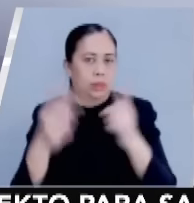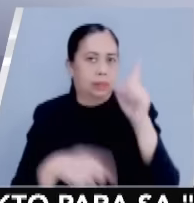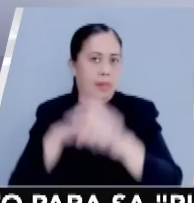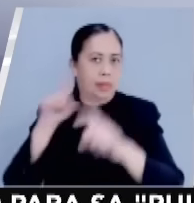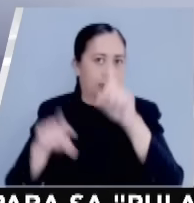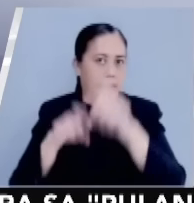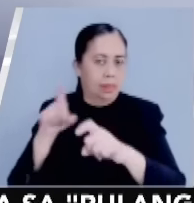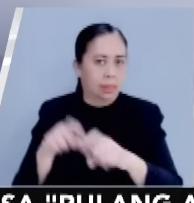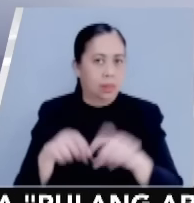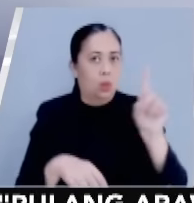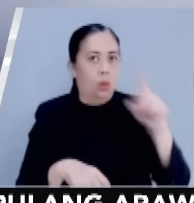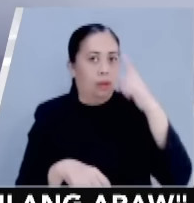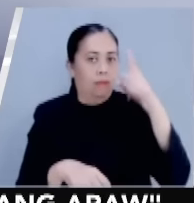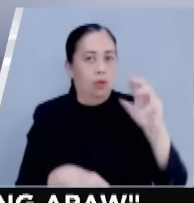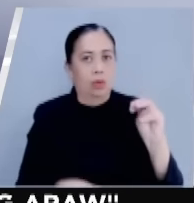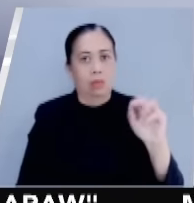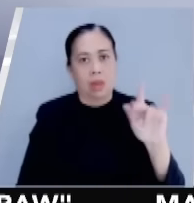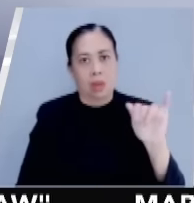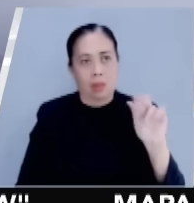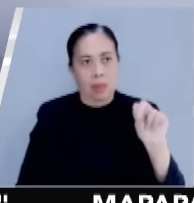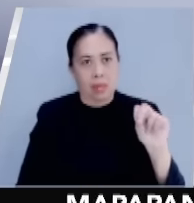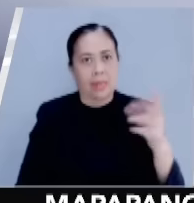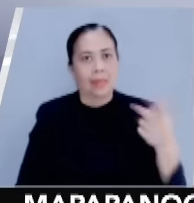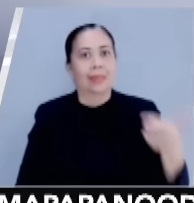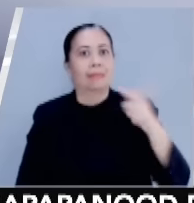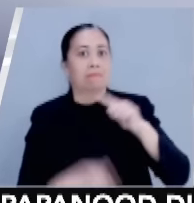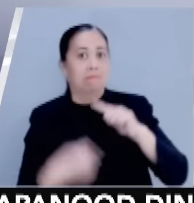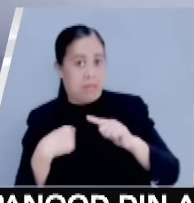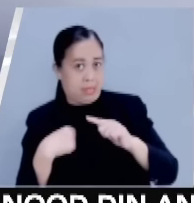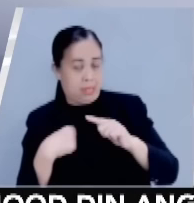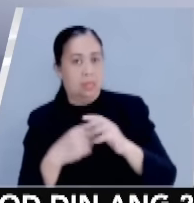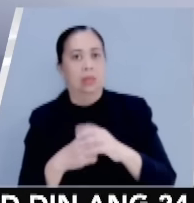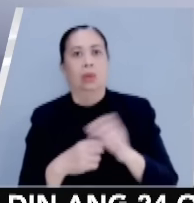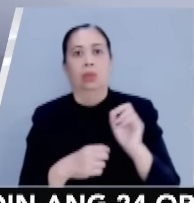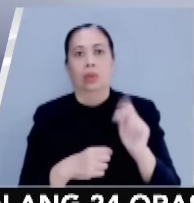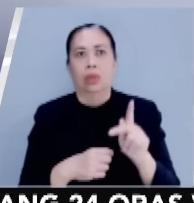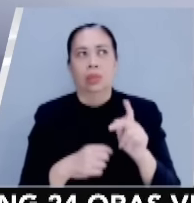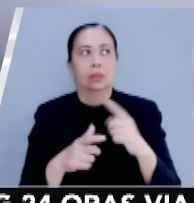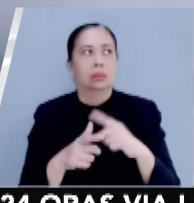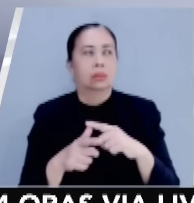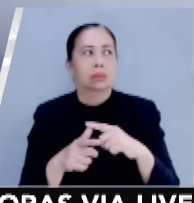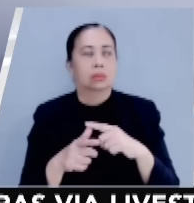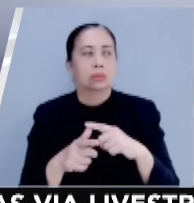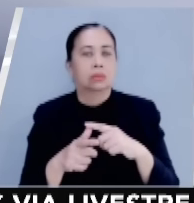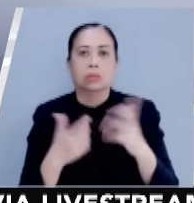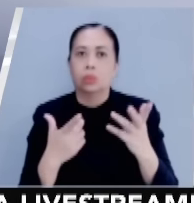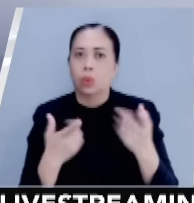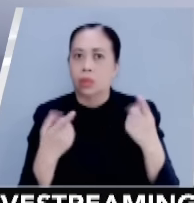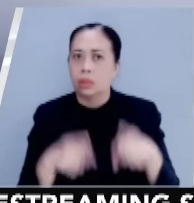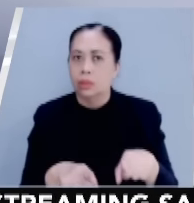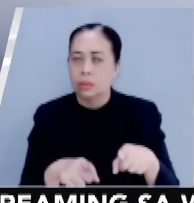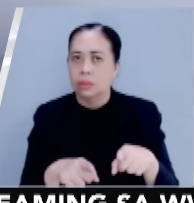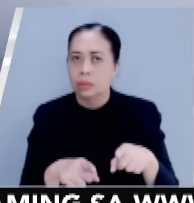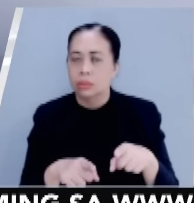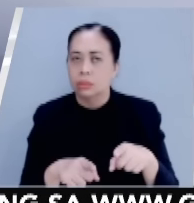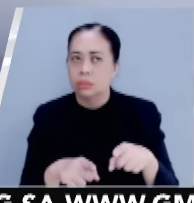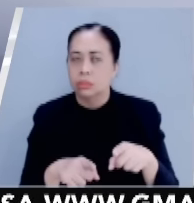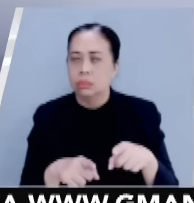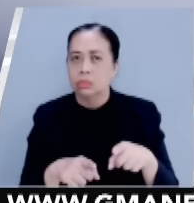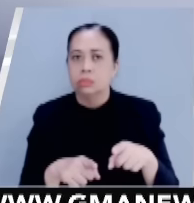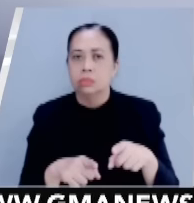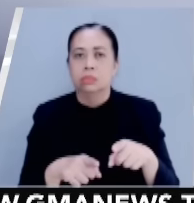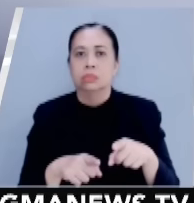for the Makabayan Block, and then me. Okay? What happened was,